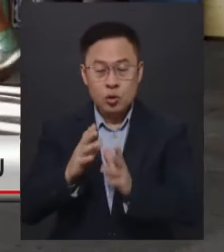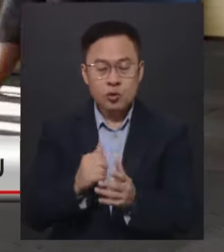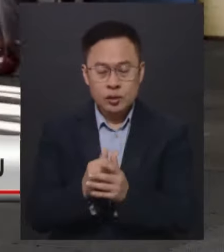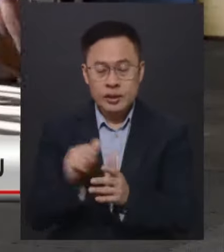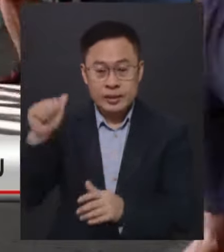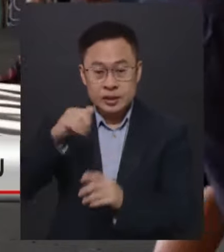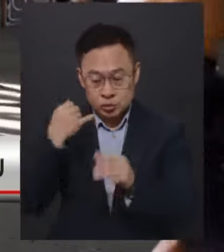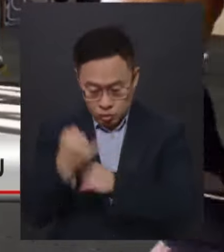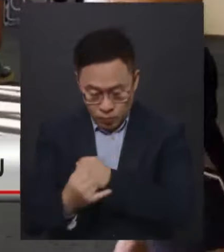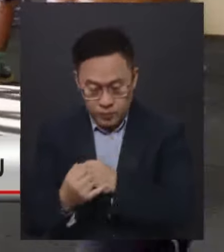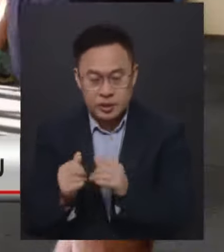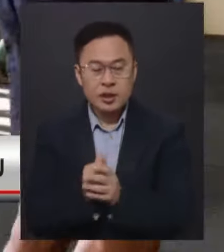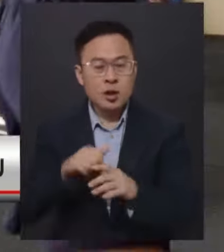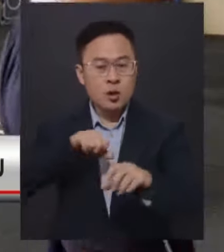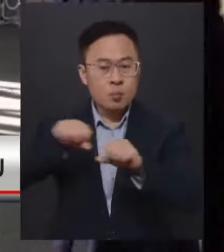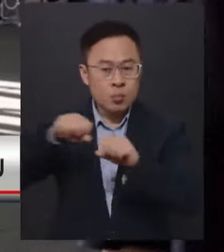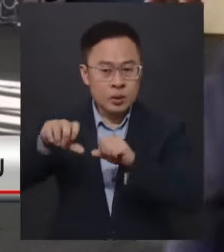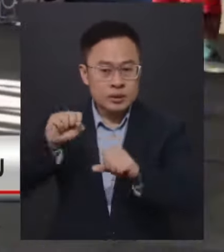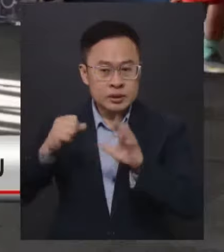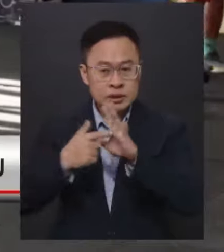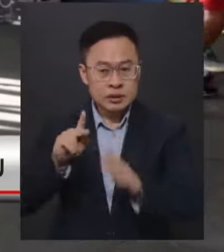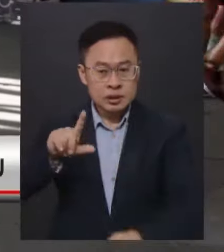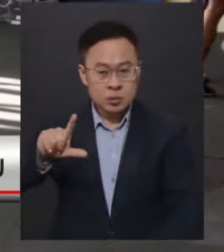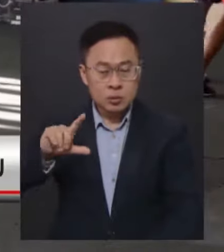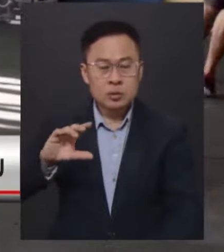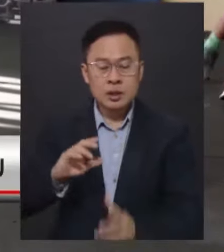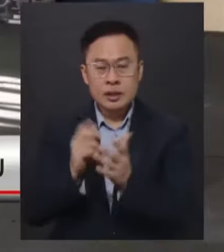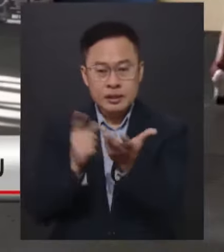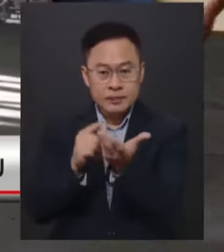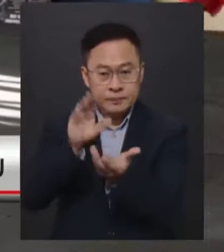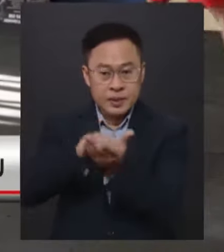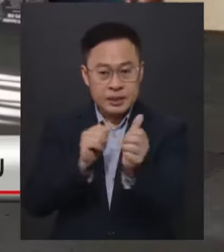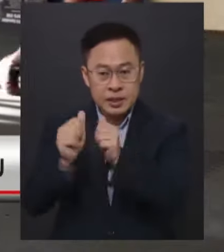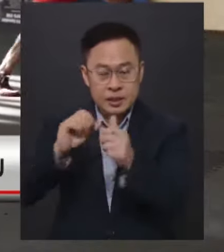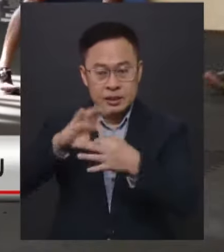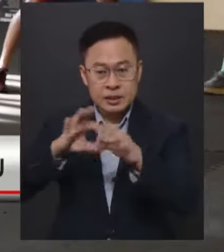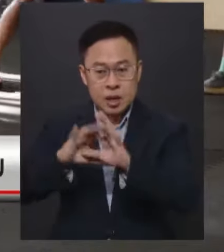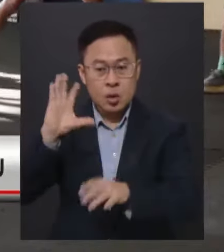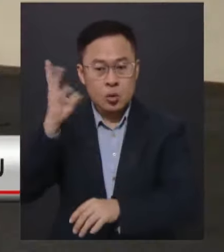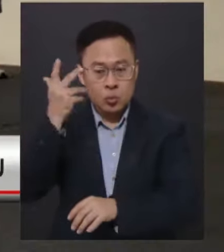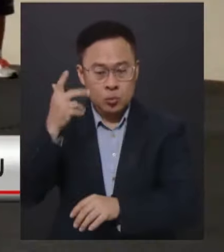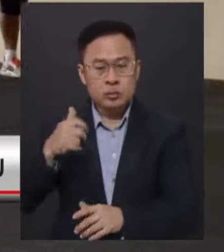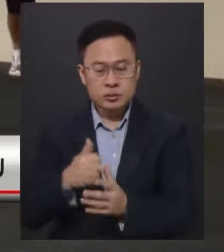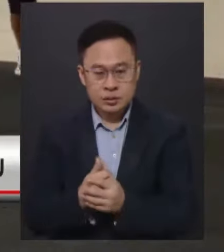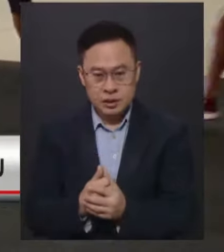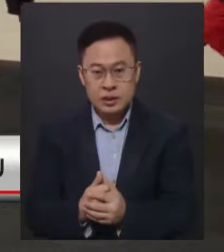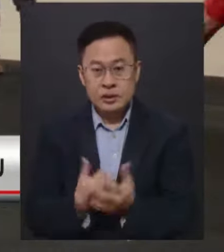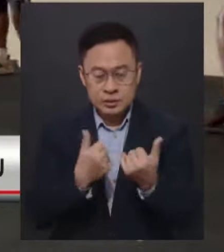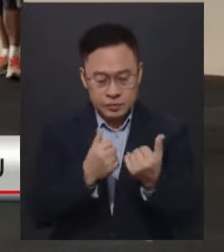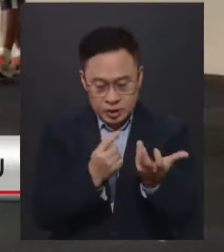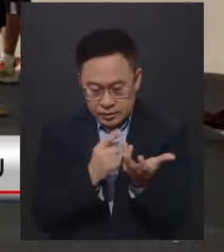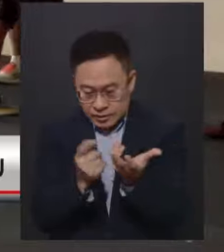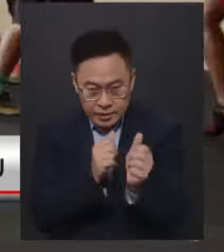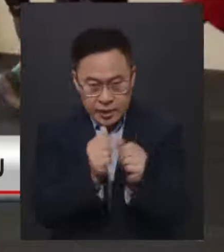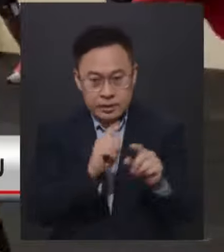เดี๋ยวก็ต่อเนื่องไปเลยกับรายการนี้ครับซึ่งสนามนี้เนี่ยจะมีโควต้าชิงชัยกันทั้งหมด51รายการโด